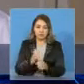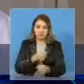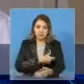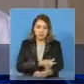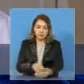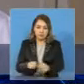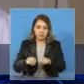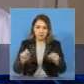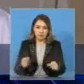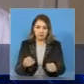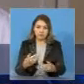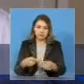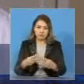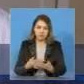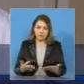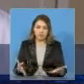ашу деген сондай